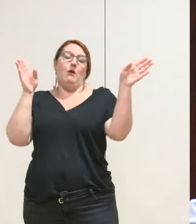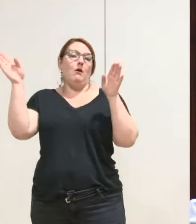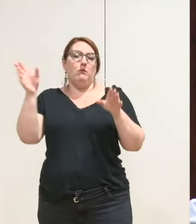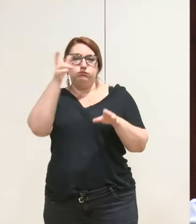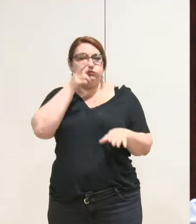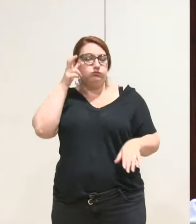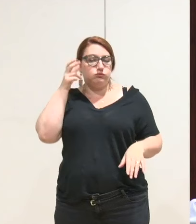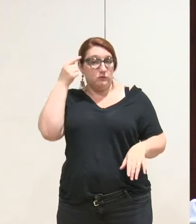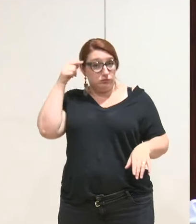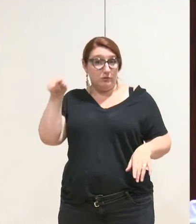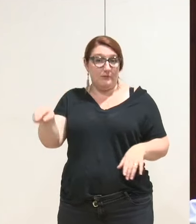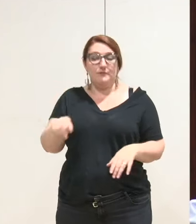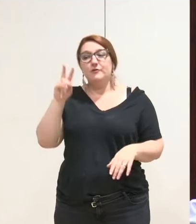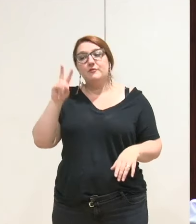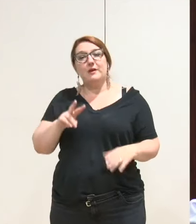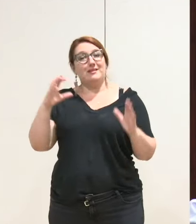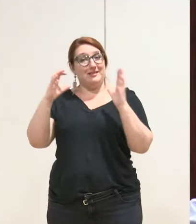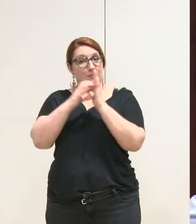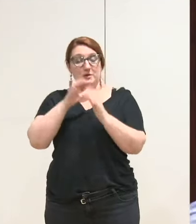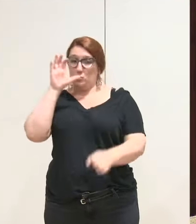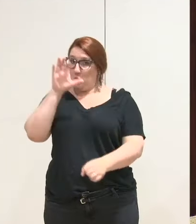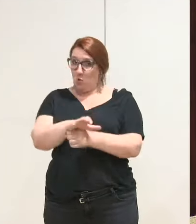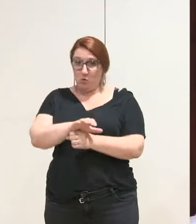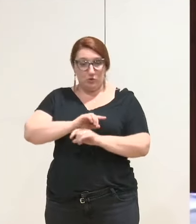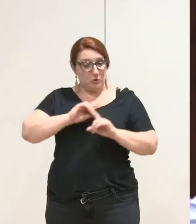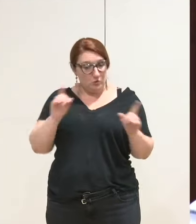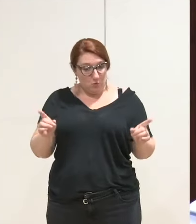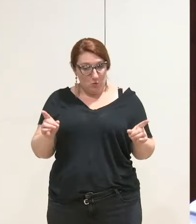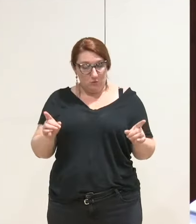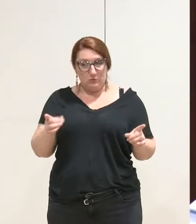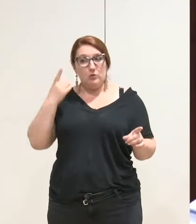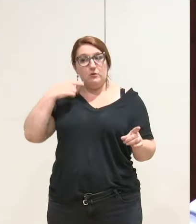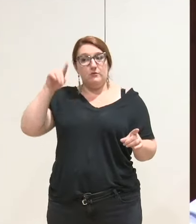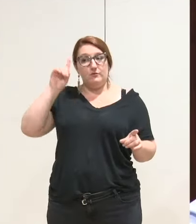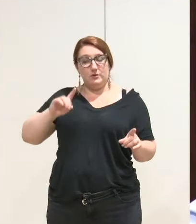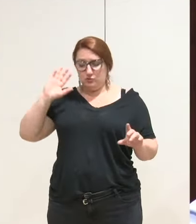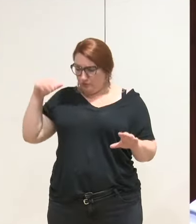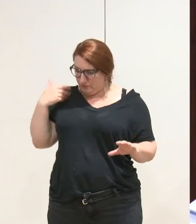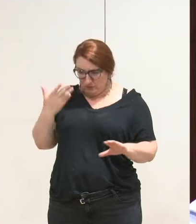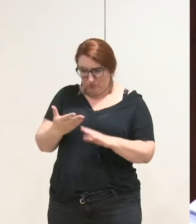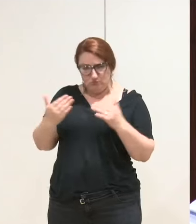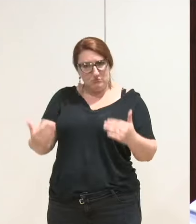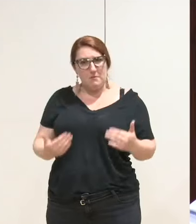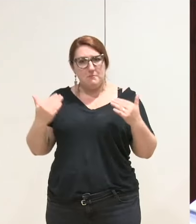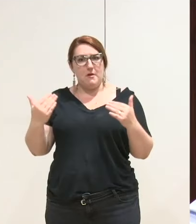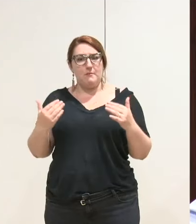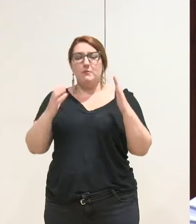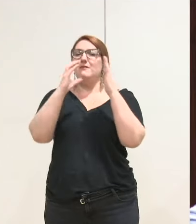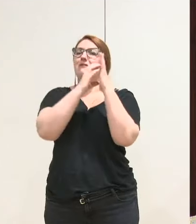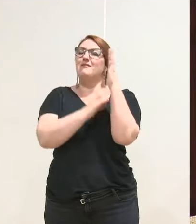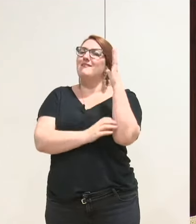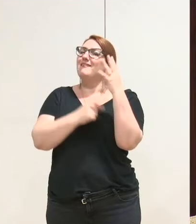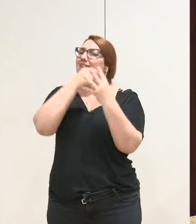pas à cette délibération dans le même état d'esprit que ce que nous avons fait depuis maintenant quatre délibérations